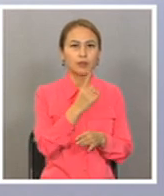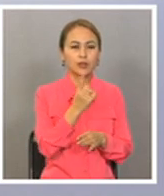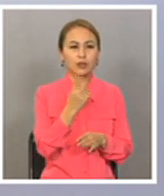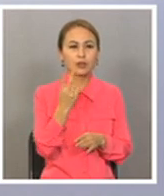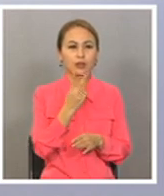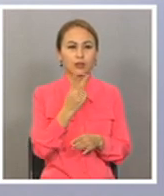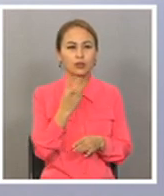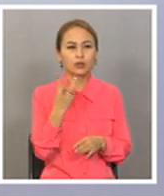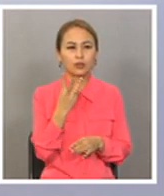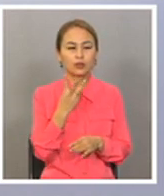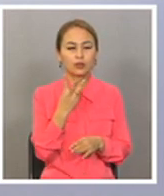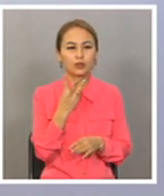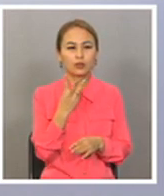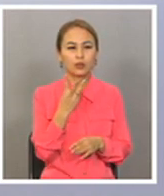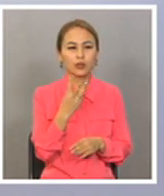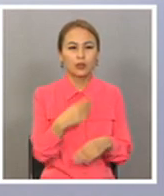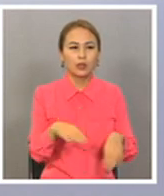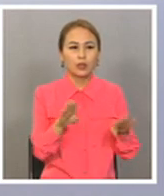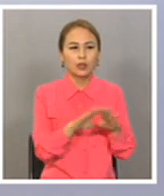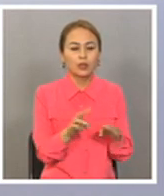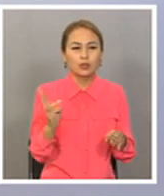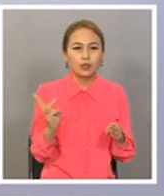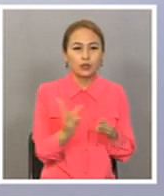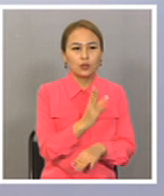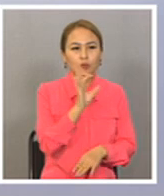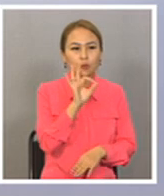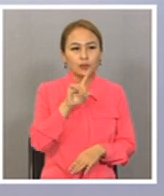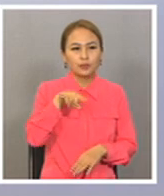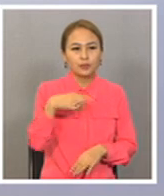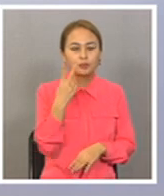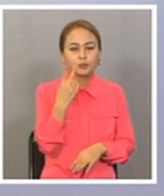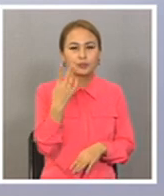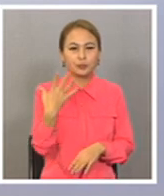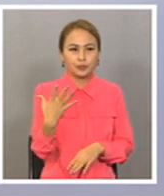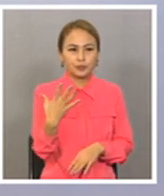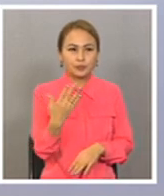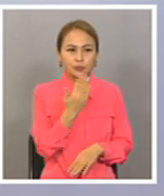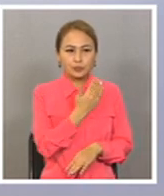3. Яғни 3 рет 0.125-ден жүрсем, ол